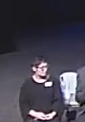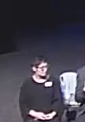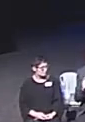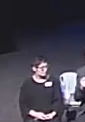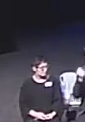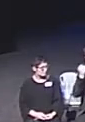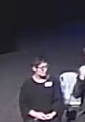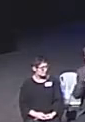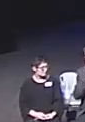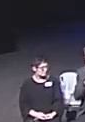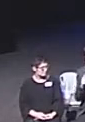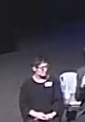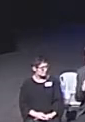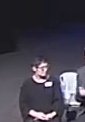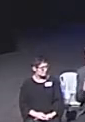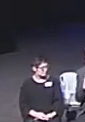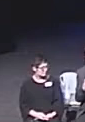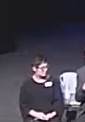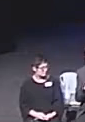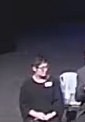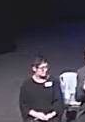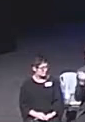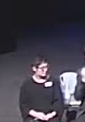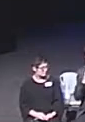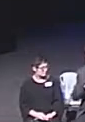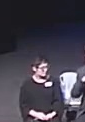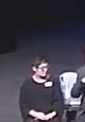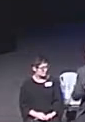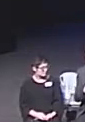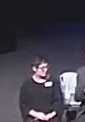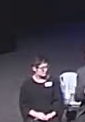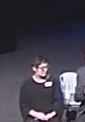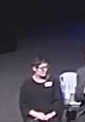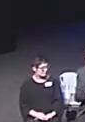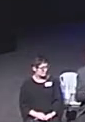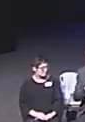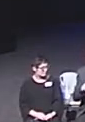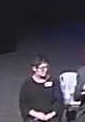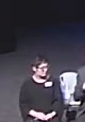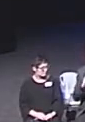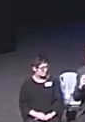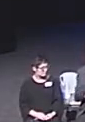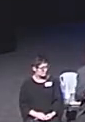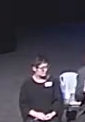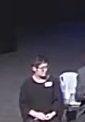Muistetaan, että kaikki, mitä tehdään aistiherkkiä kokemuksen edistämiseksi, auttaa myös kaikkia muitakin.